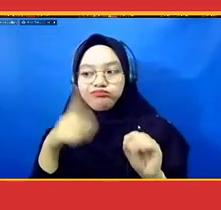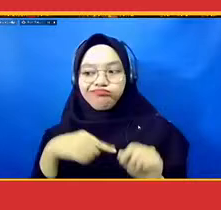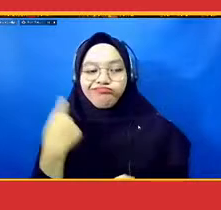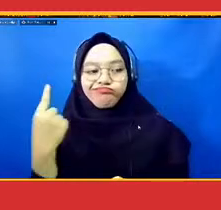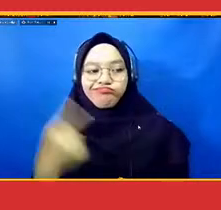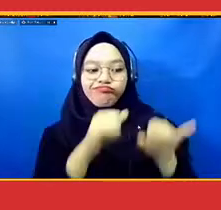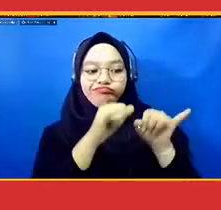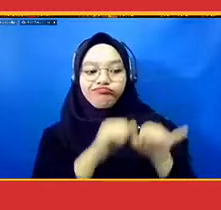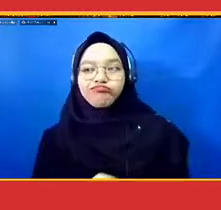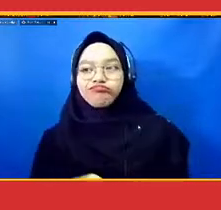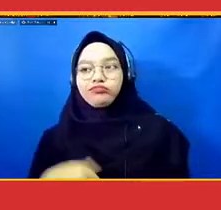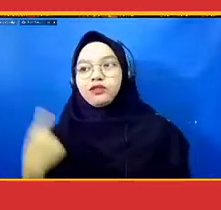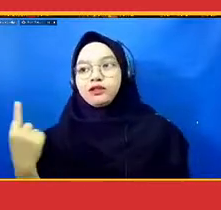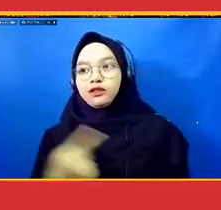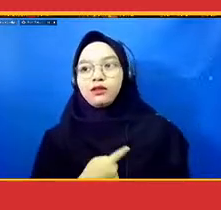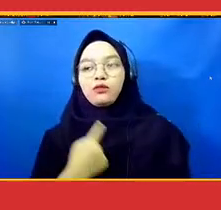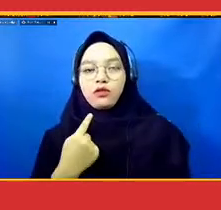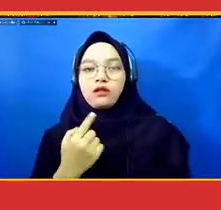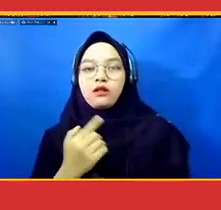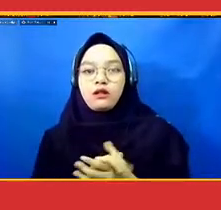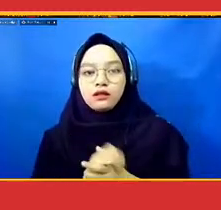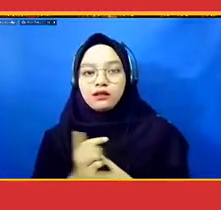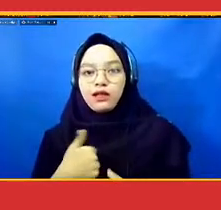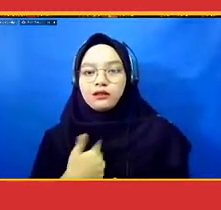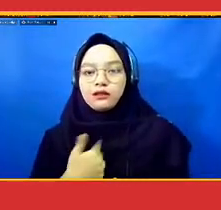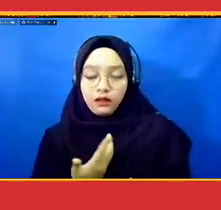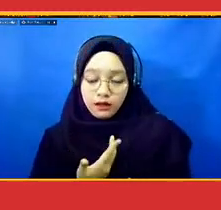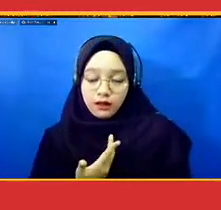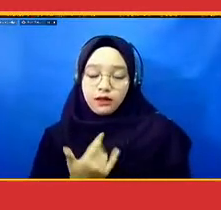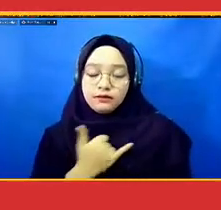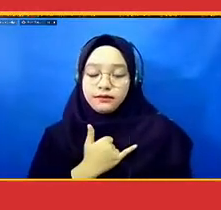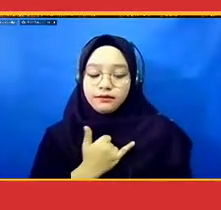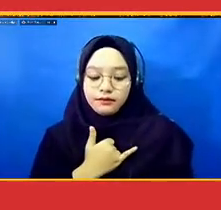dan kita bisa lakukan bersama. Saya yakin bahwa